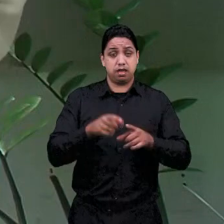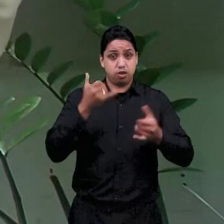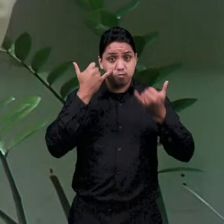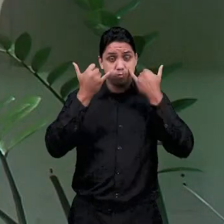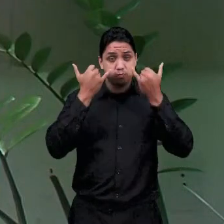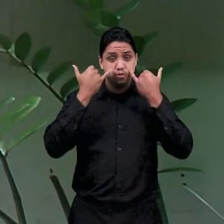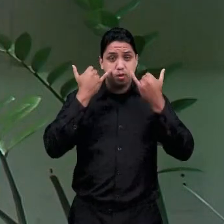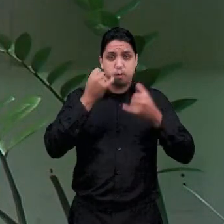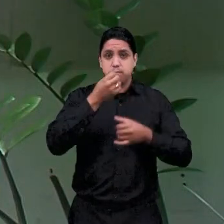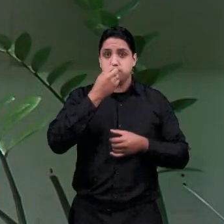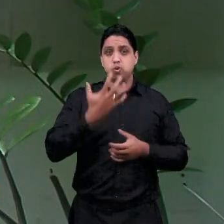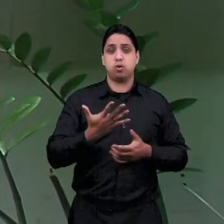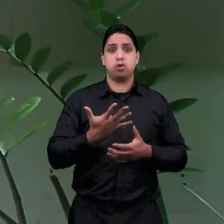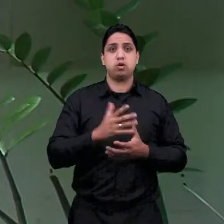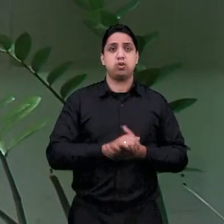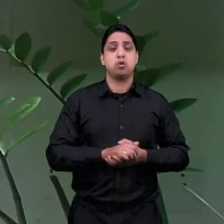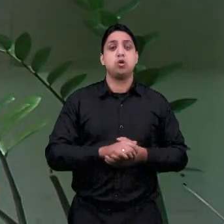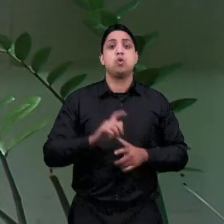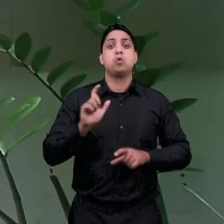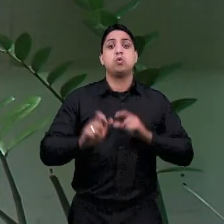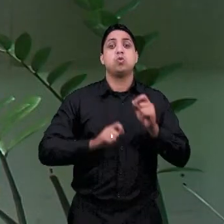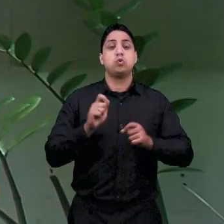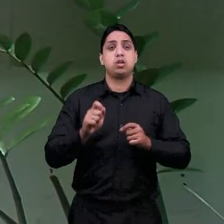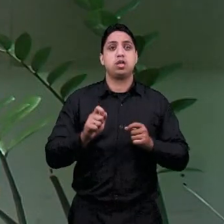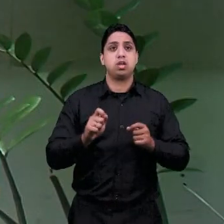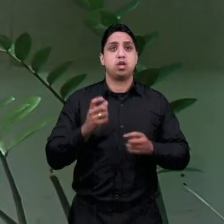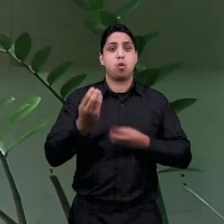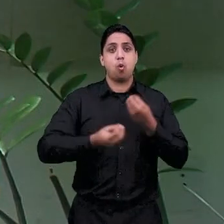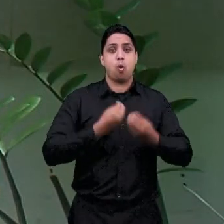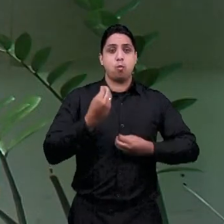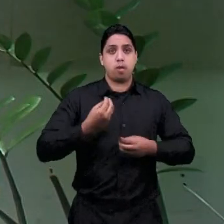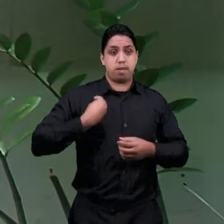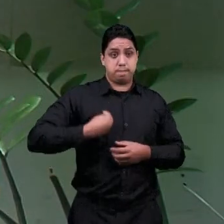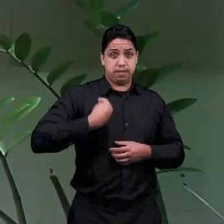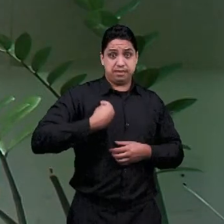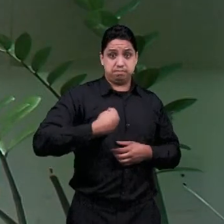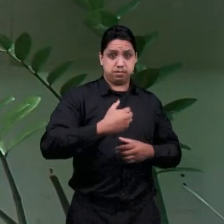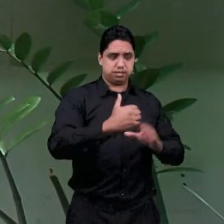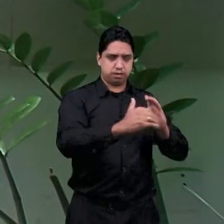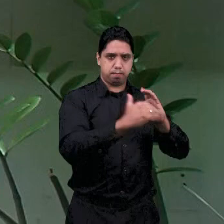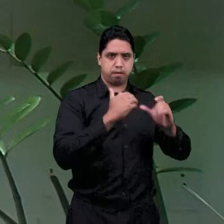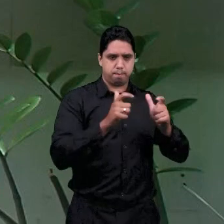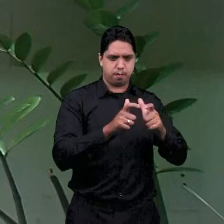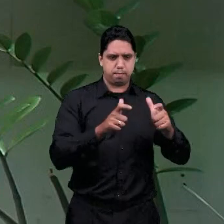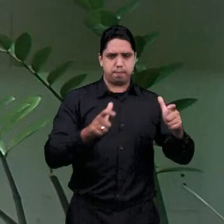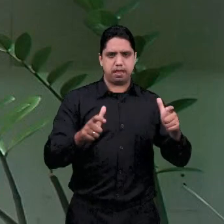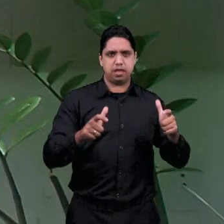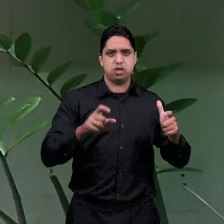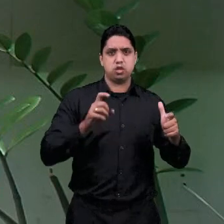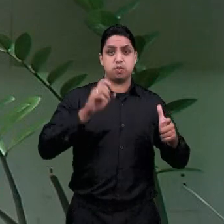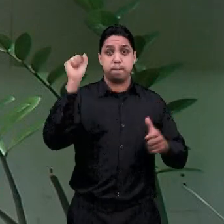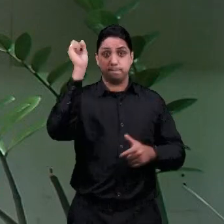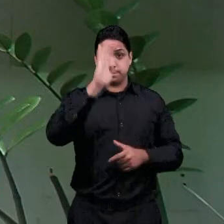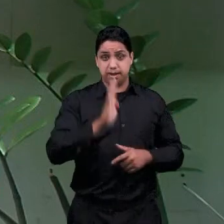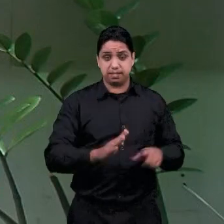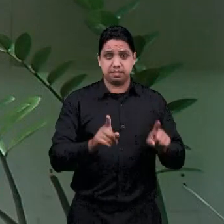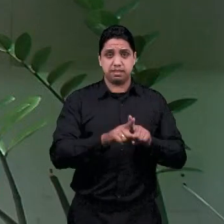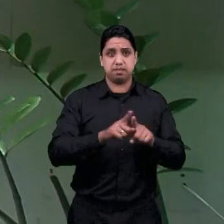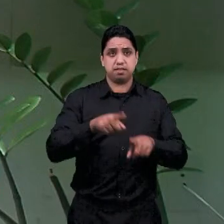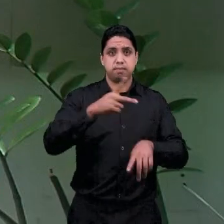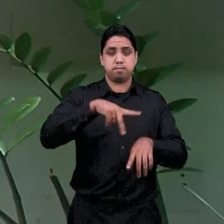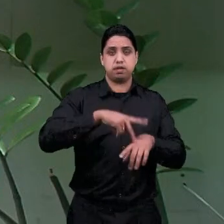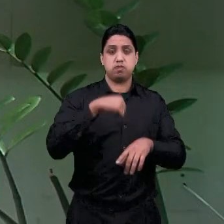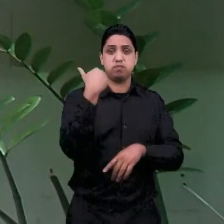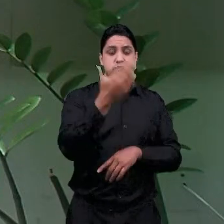une annonce très, très bonne. C'est que la croissance de la participation au Brésil et à